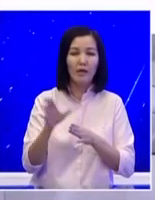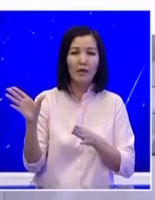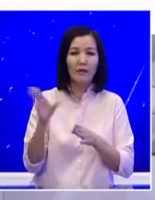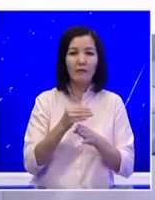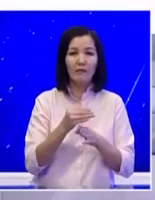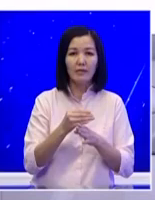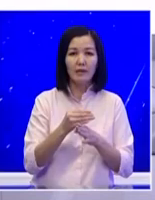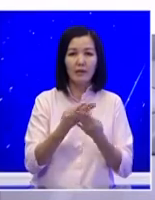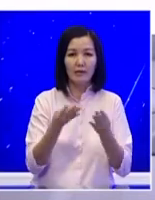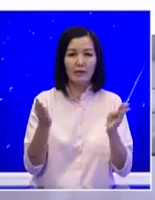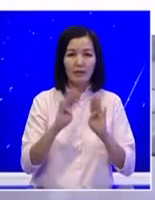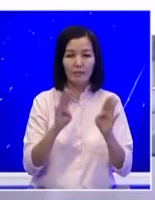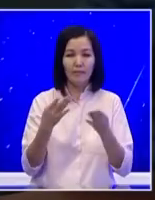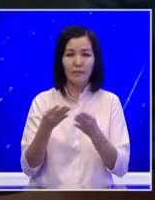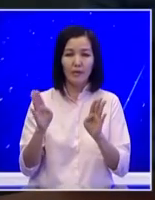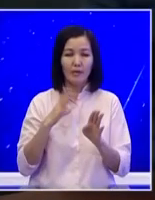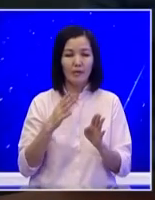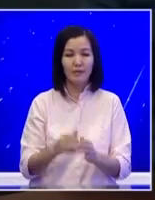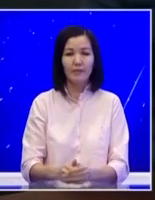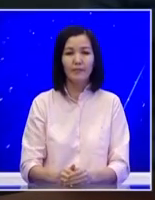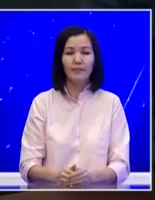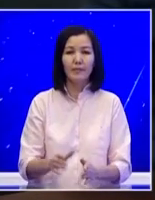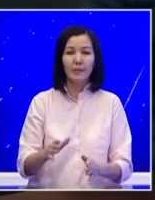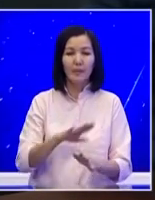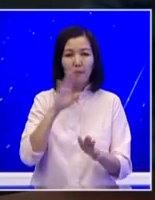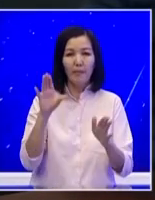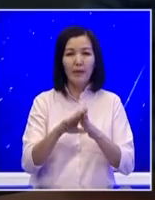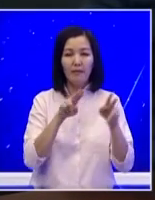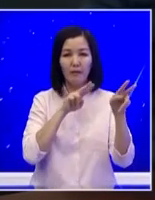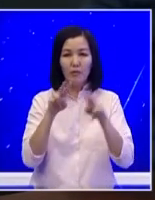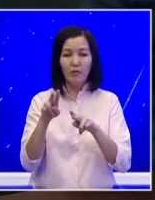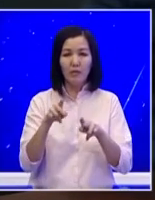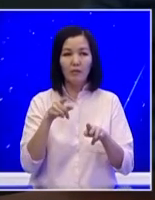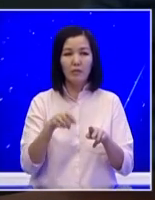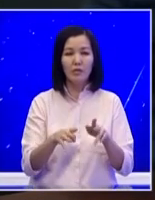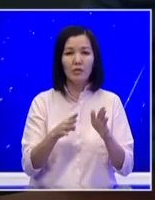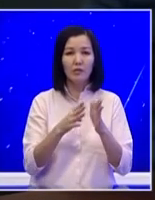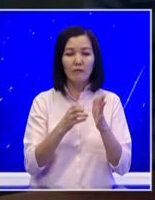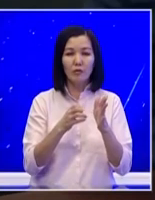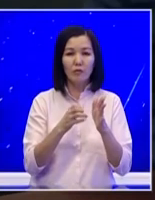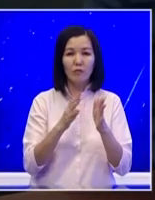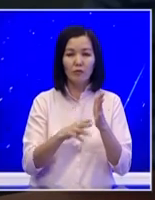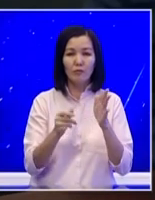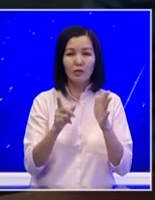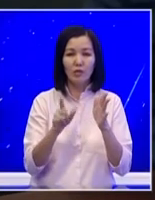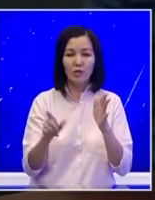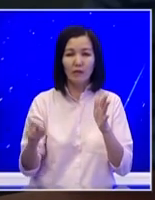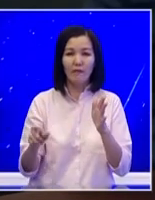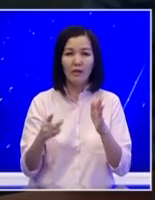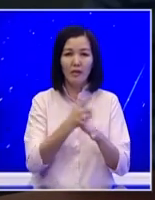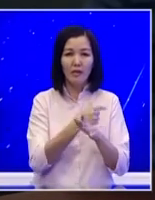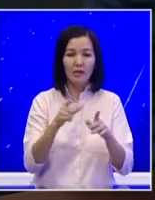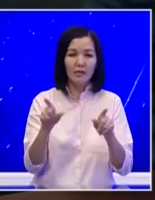выявлены очаги распространения. Под наблюдением находится 1955 человек, из них на стационарном лечении